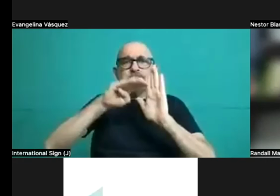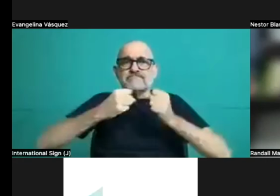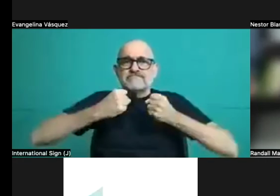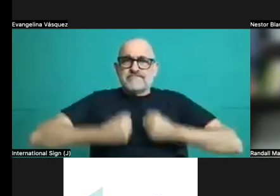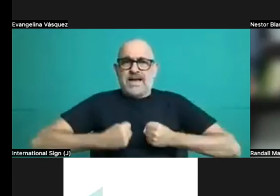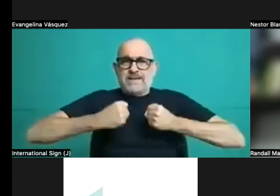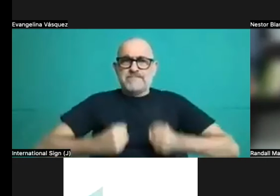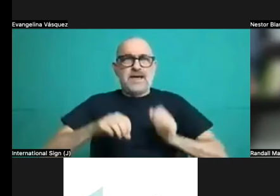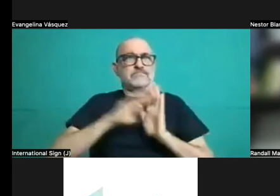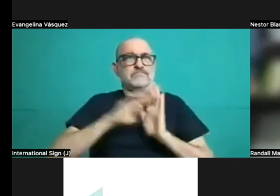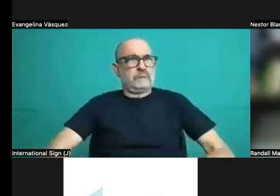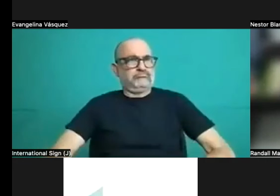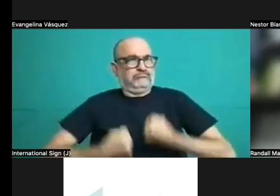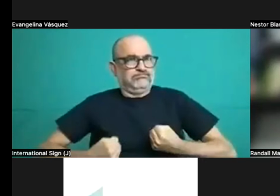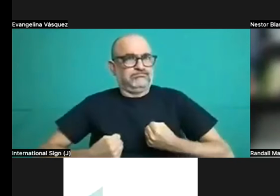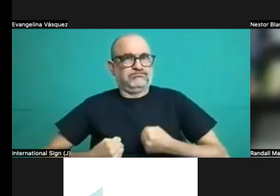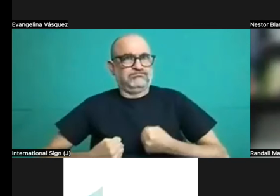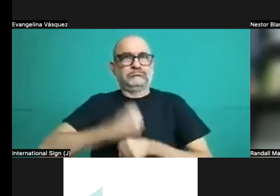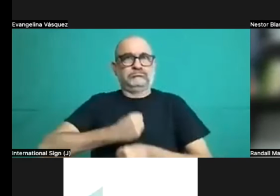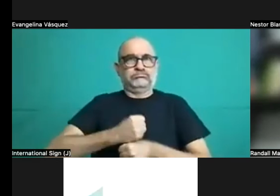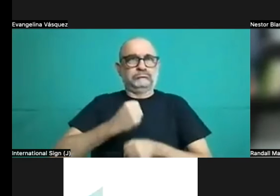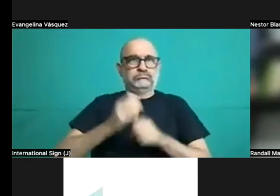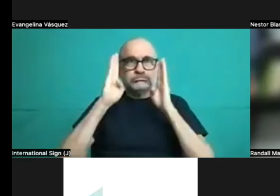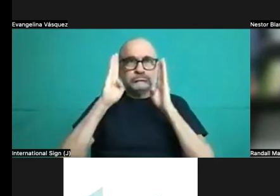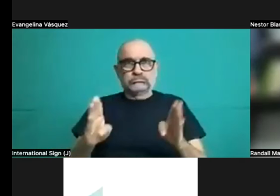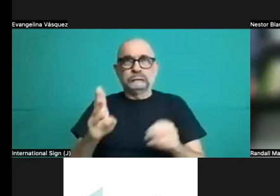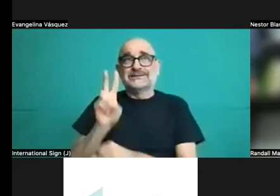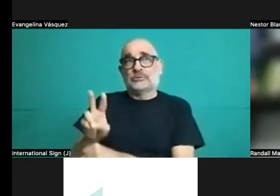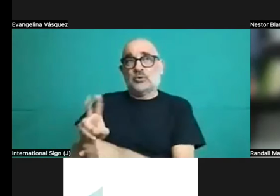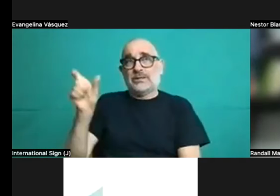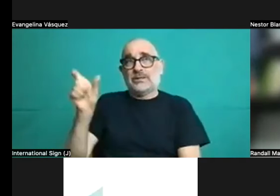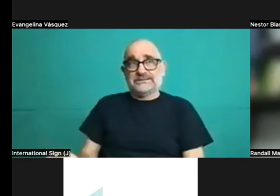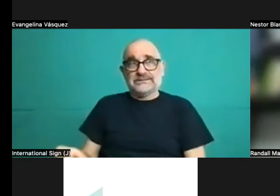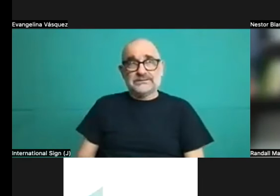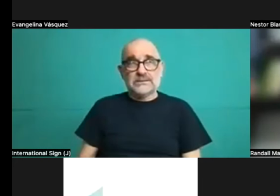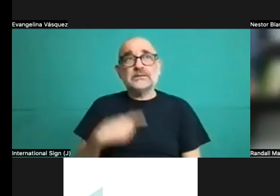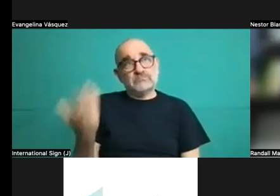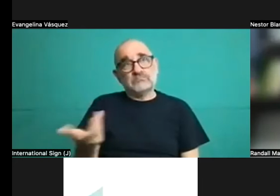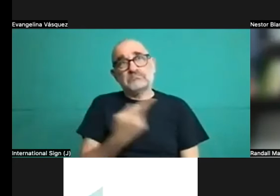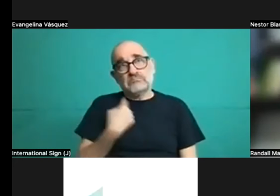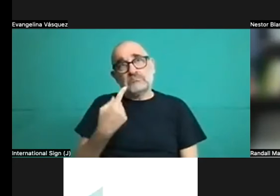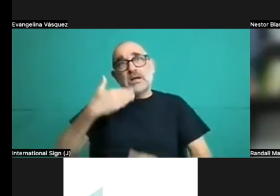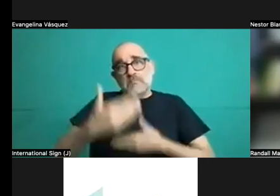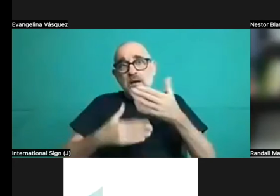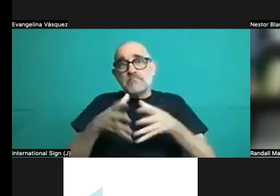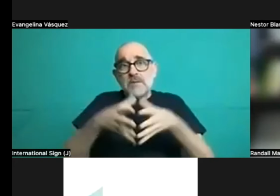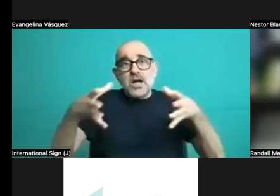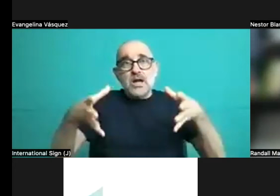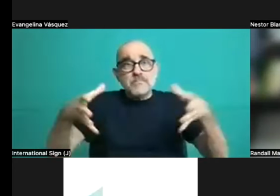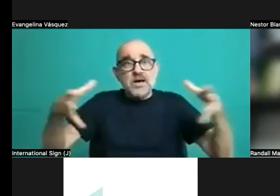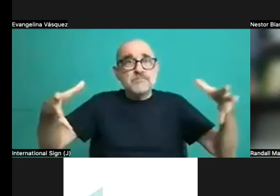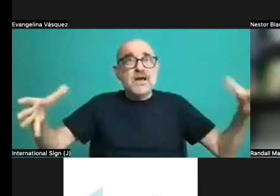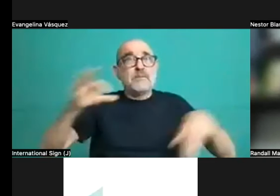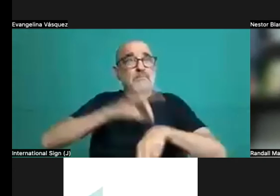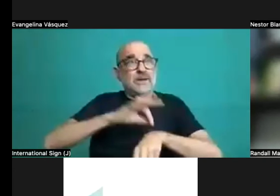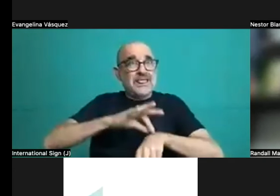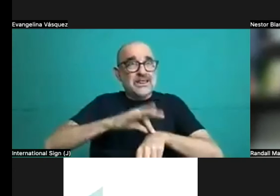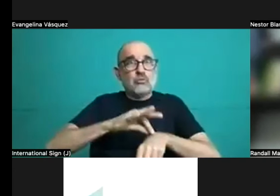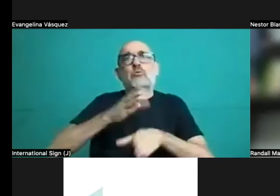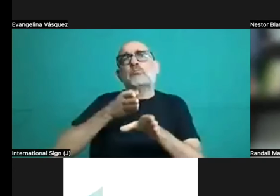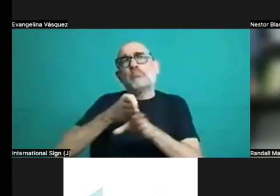dans la formation, que de plus en plus de professionnels de la santé reçoivent une formation de plus en